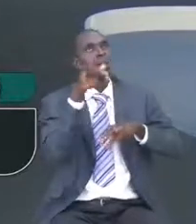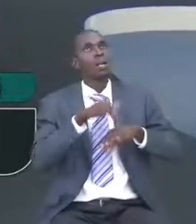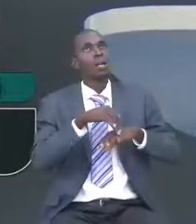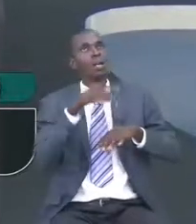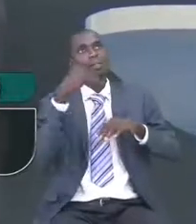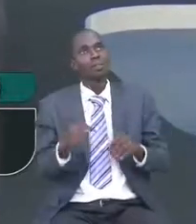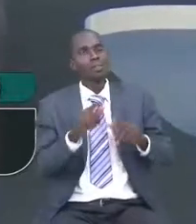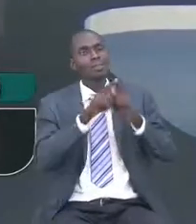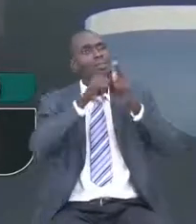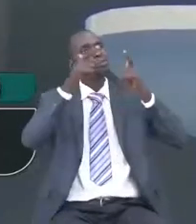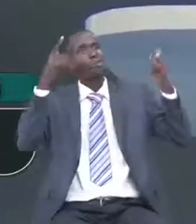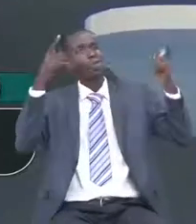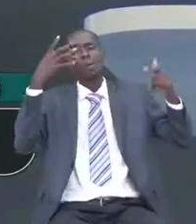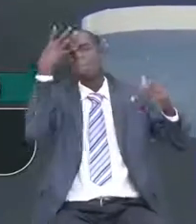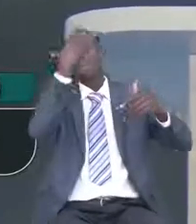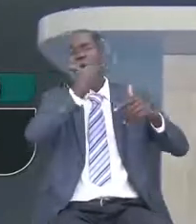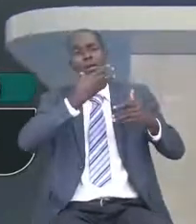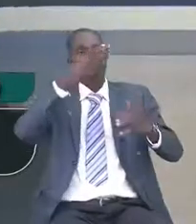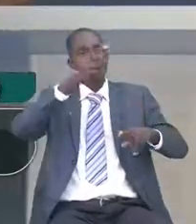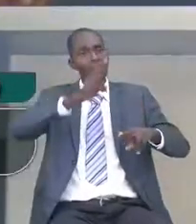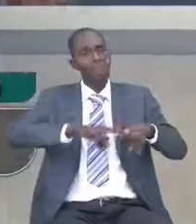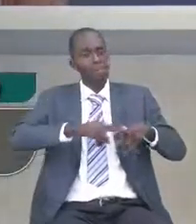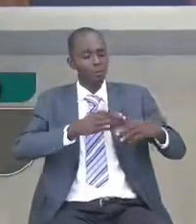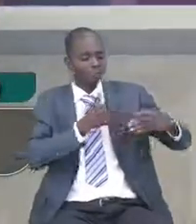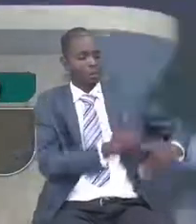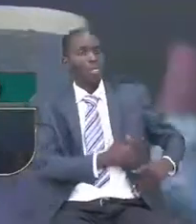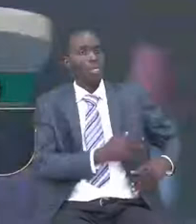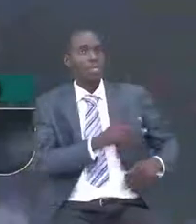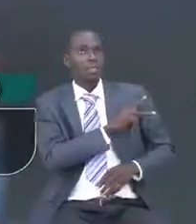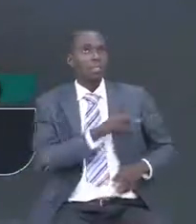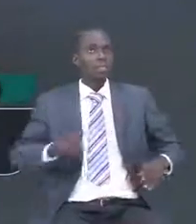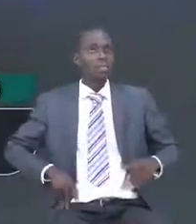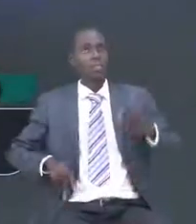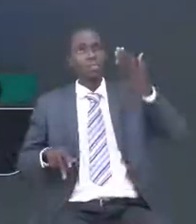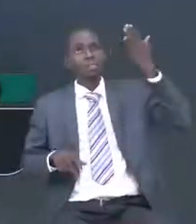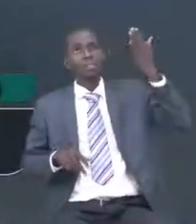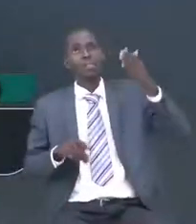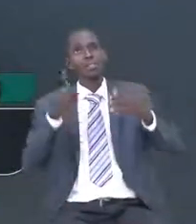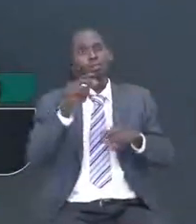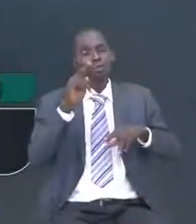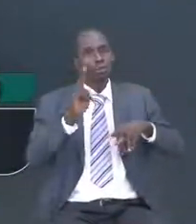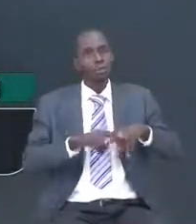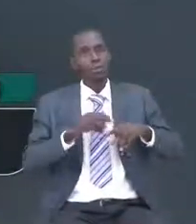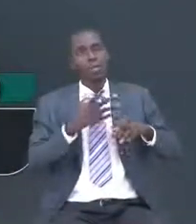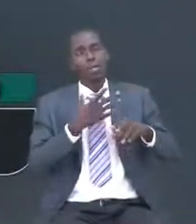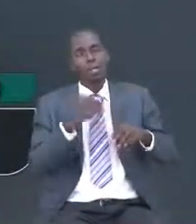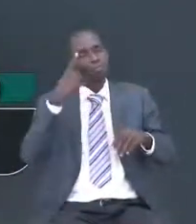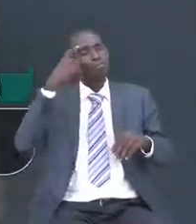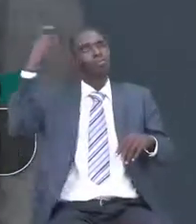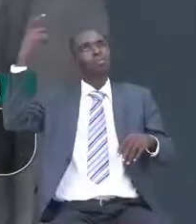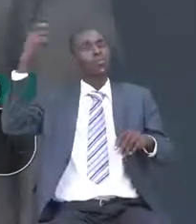le siège à côté de Pharaon et tu dis, en tant que rêveur, le Seigneur m'a dit